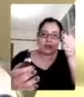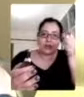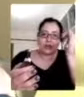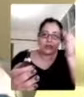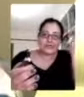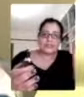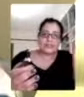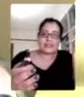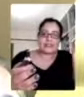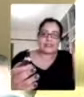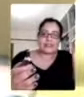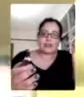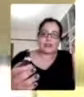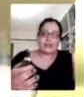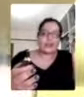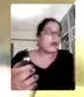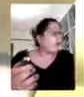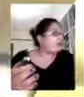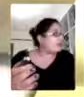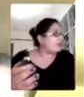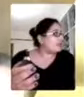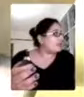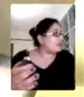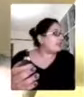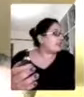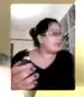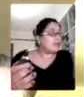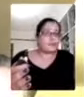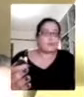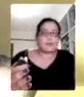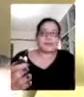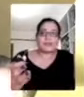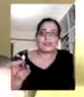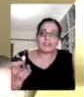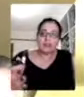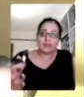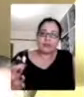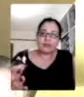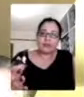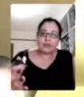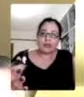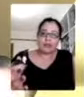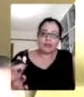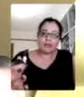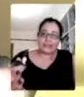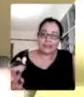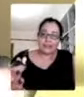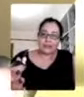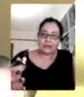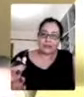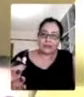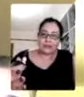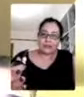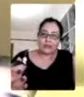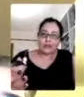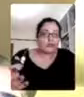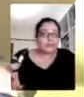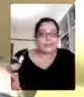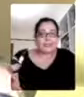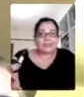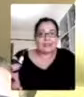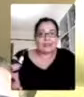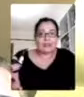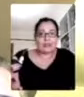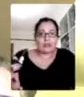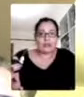dedikleri de oldu, 10 lira dedikleri de oldu. 10 liraya bir kutu şey bulduğum da oldu, filtre bulduğum da oldu, 100